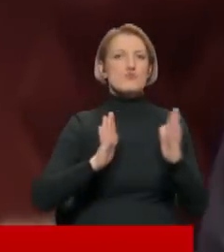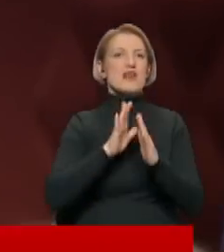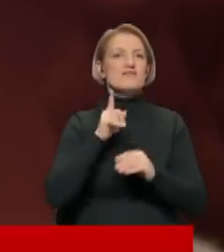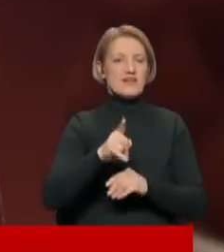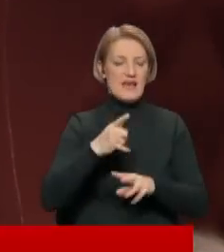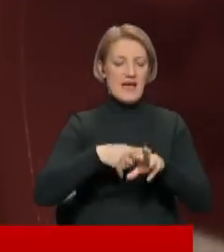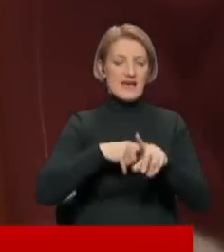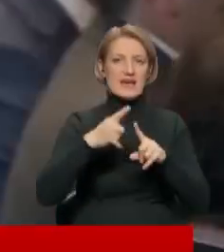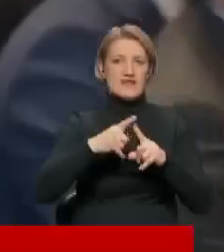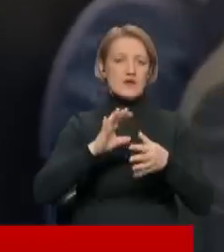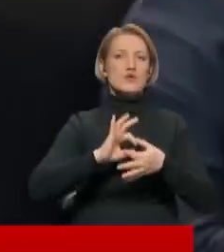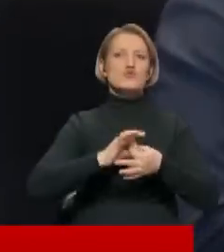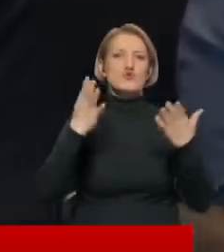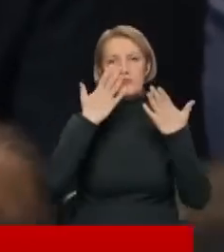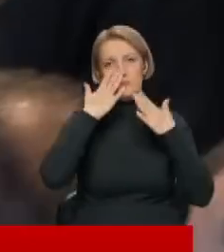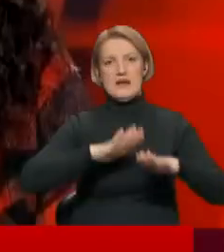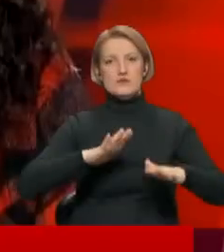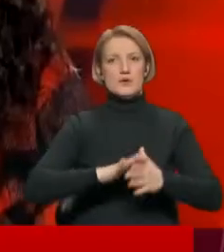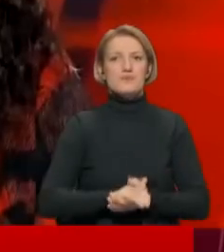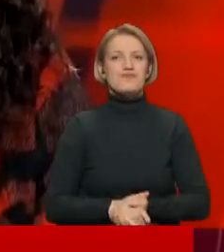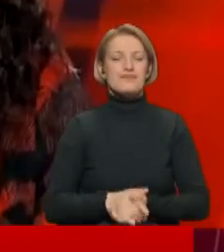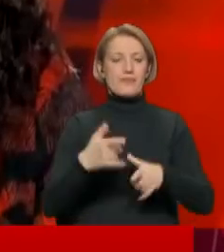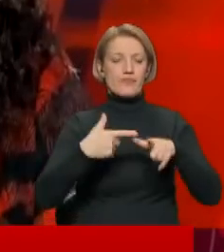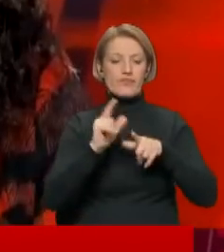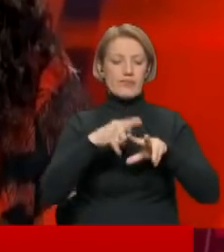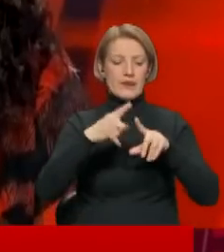eyt'lerde düğüm çözülsün diye bekliyor